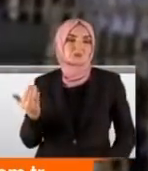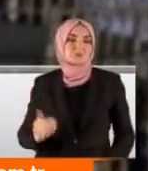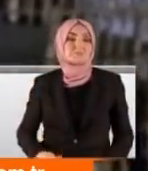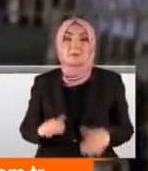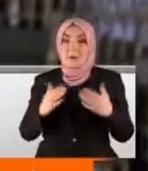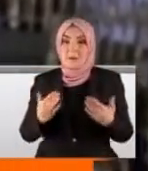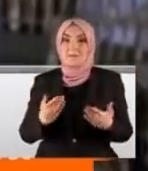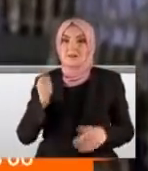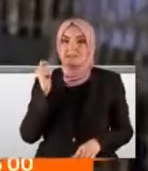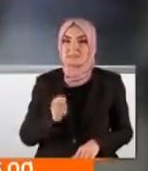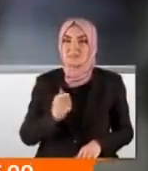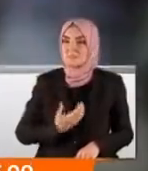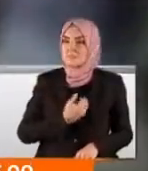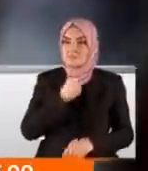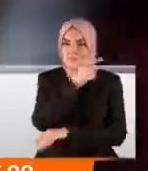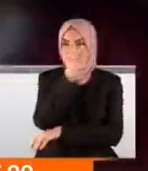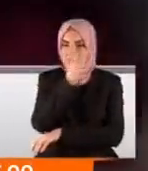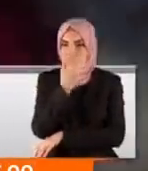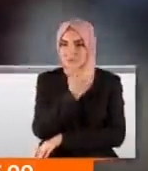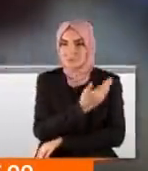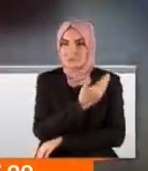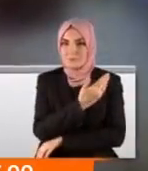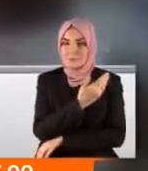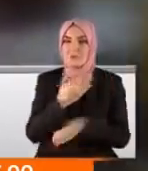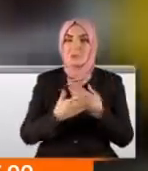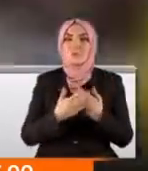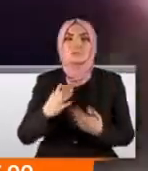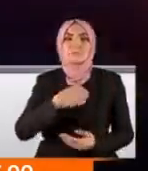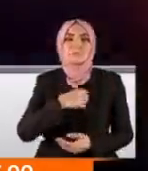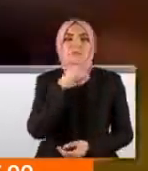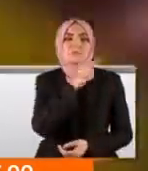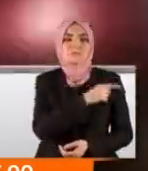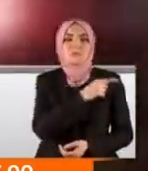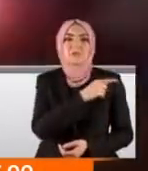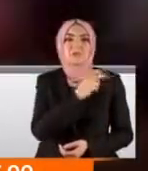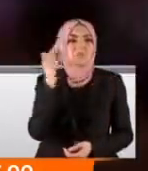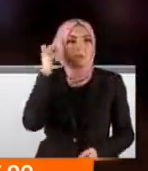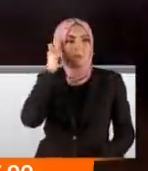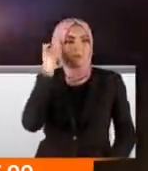Ama asıl can yakan görüntü düğün sahiplerinin aldırmazlığıydı.